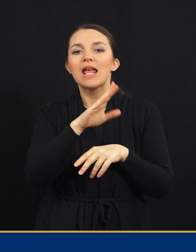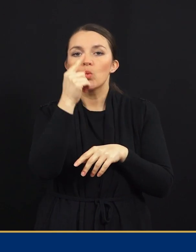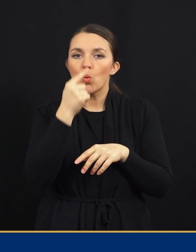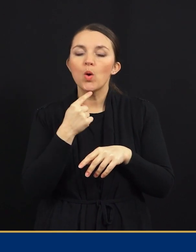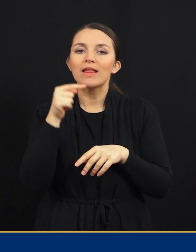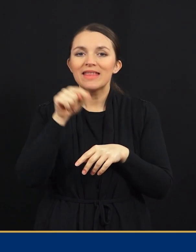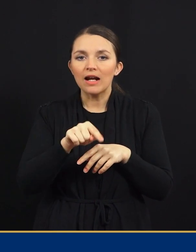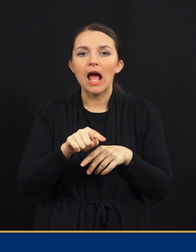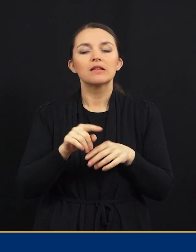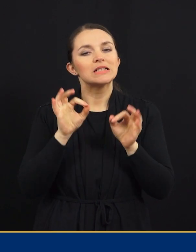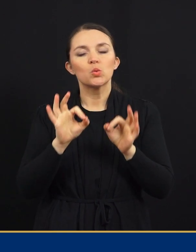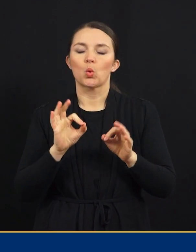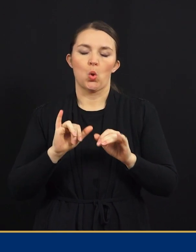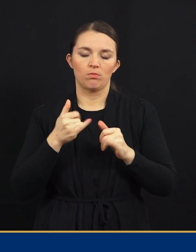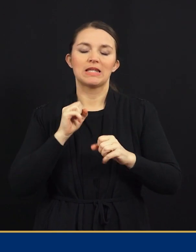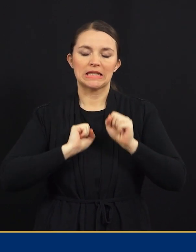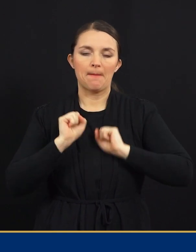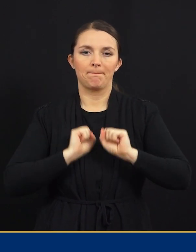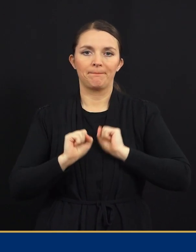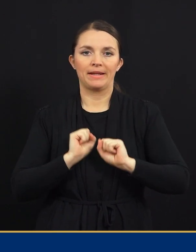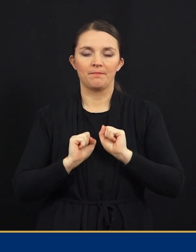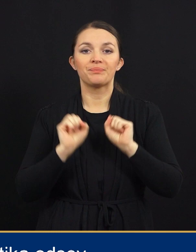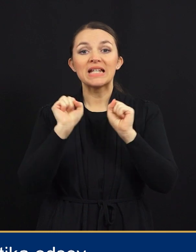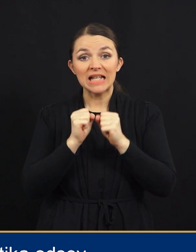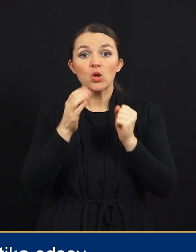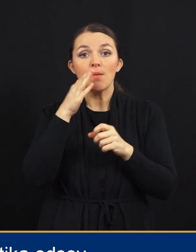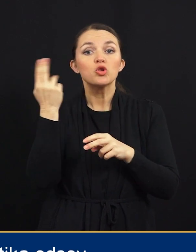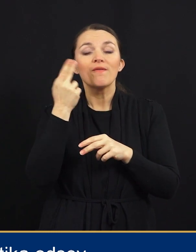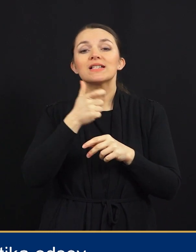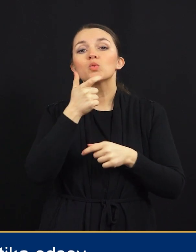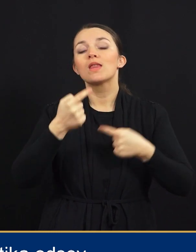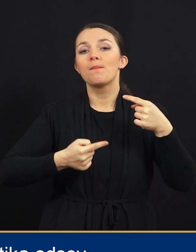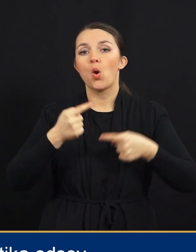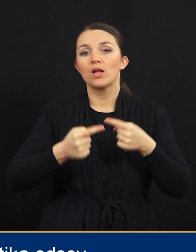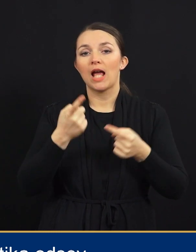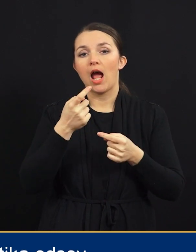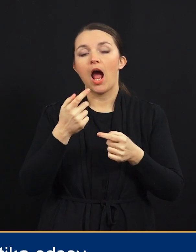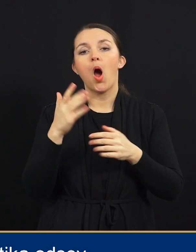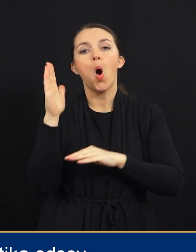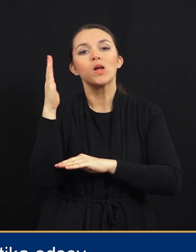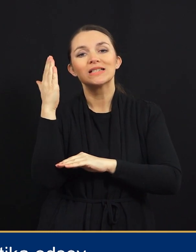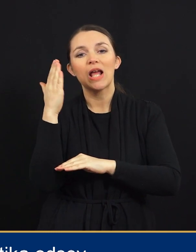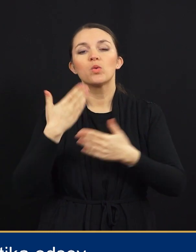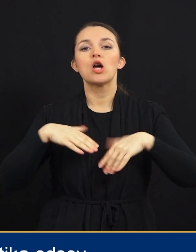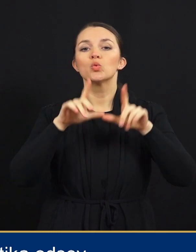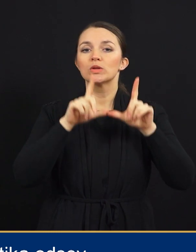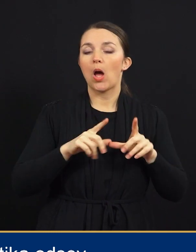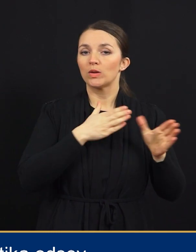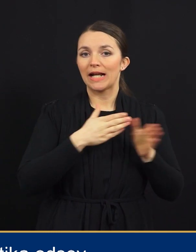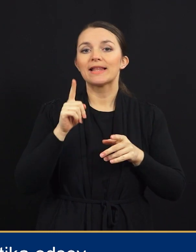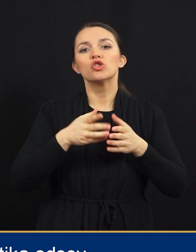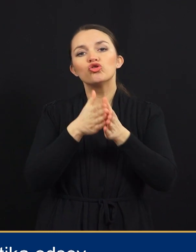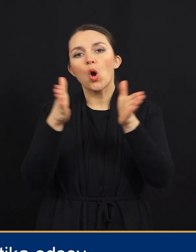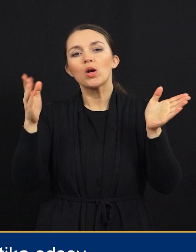ugled takrat nedvomno trpi. Zato, da bo slovenska zunanja politika odsev našega ustavnega reda in